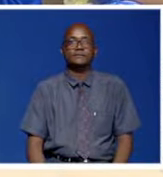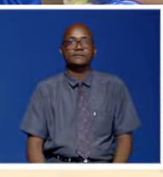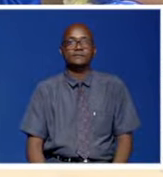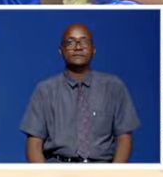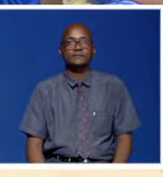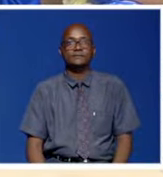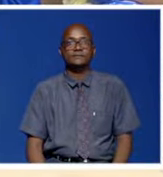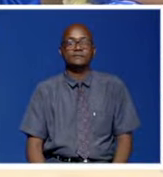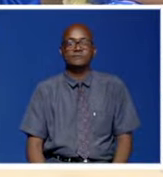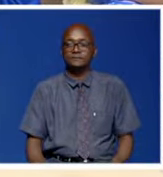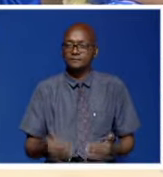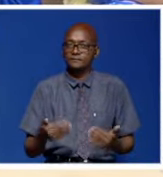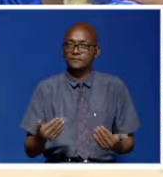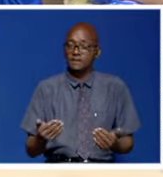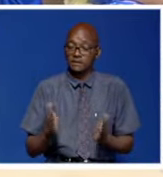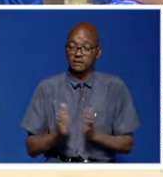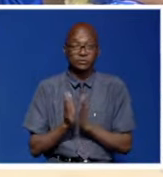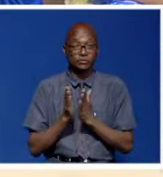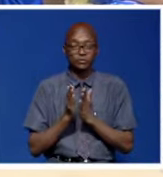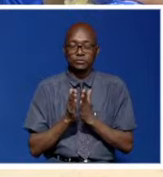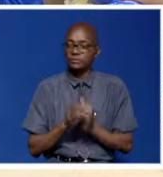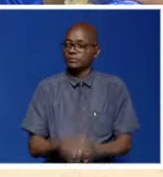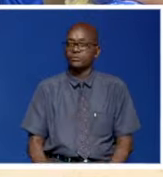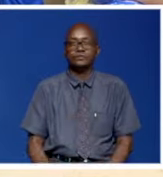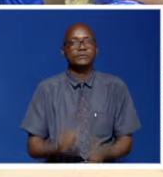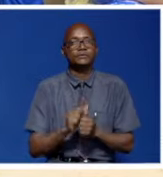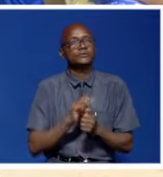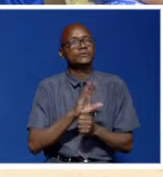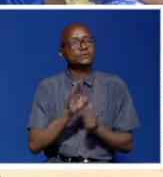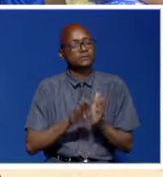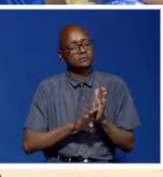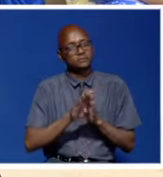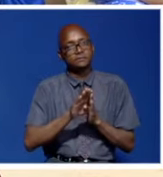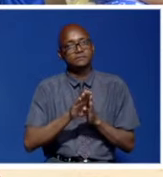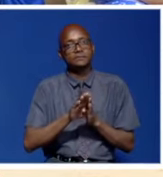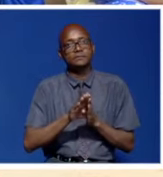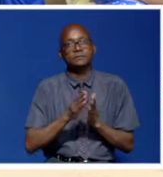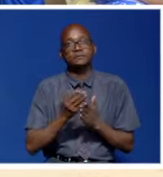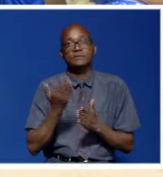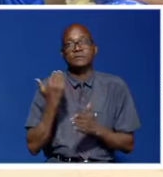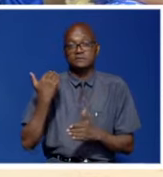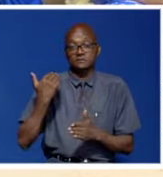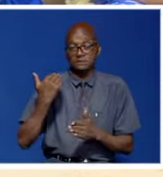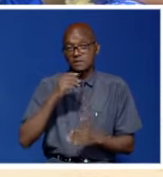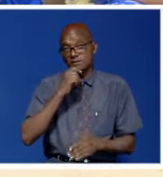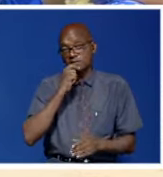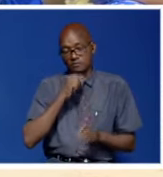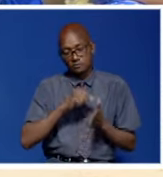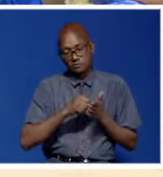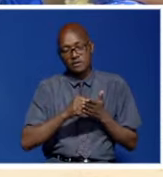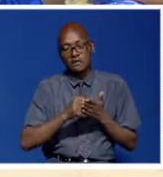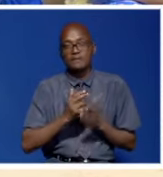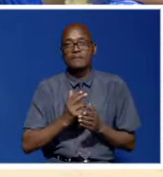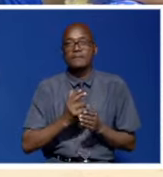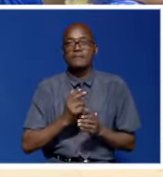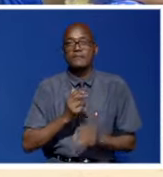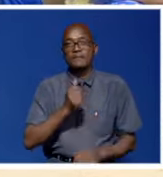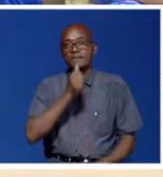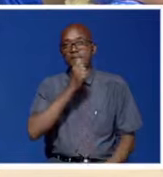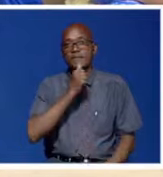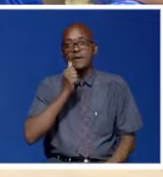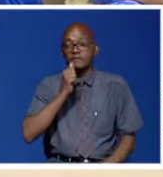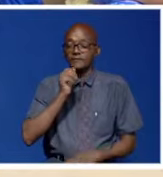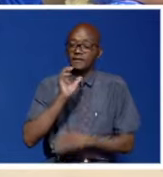sikukuu ya Eid naona vitu vimepanda bei, kwa sababu Ramadhani nilikuwa nilinunua mafuta yale ya lita 5 ya